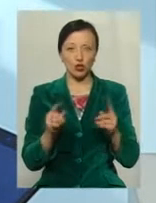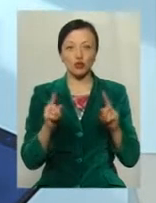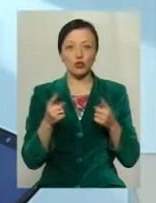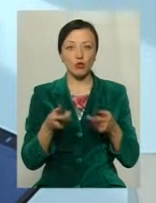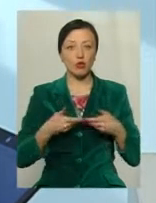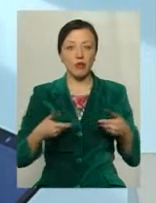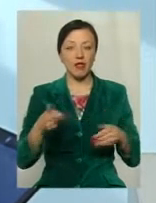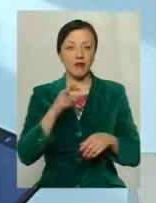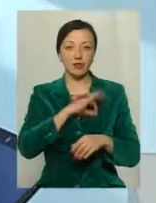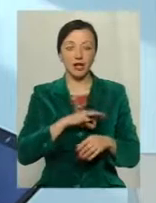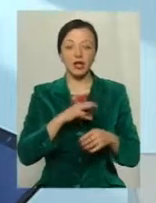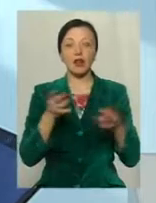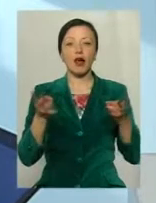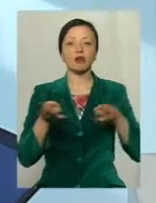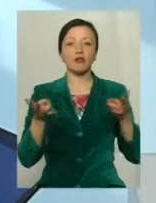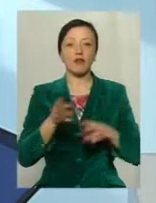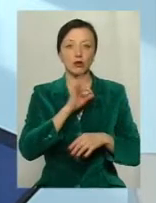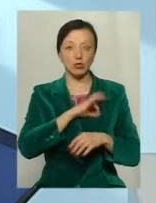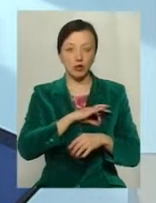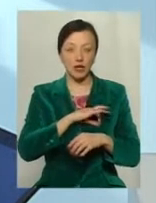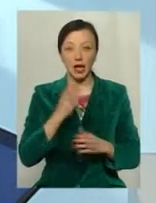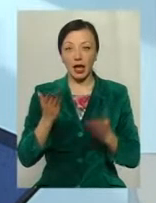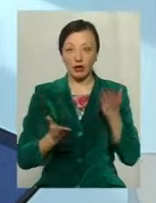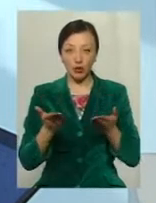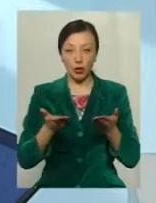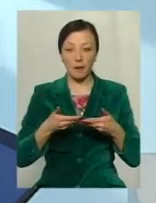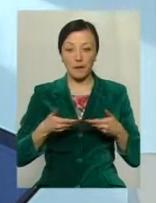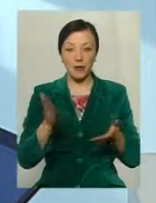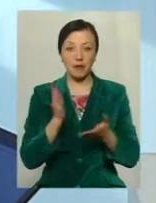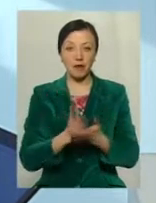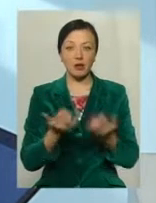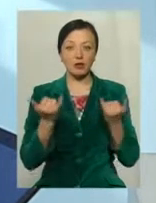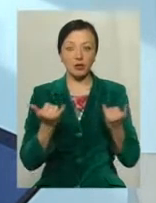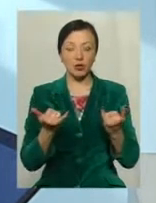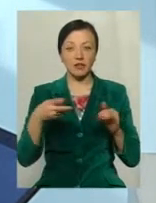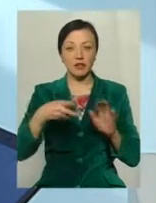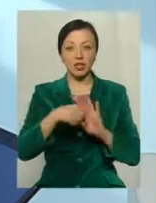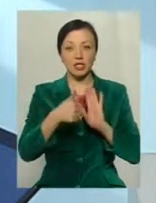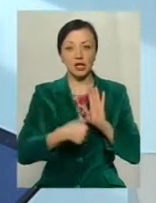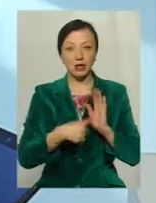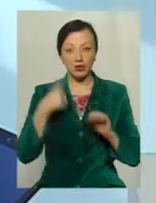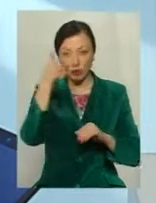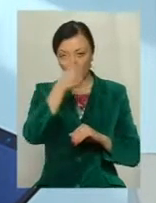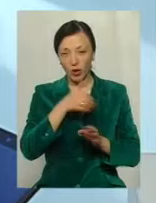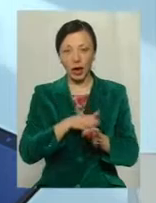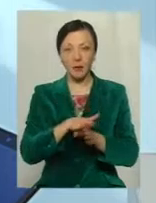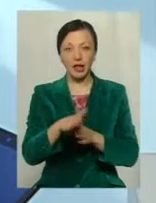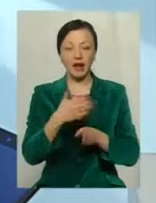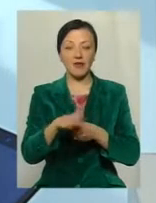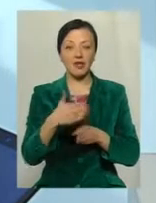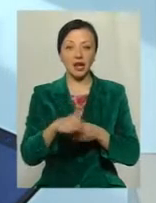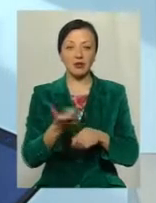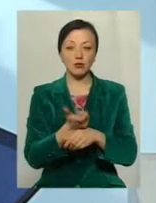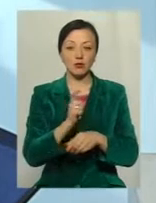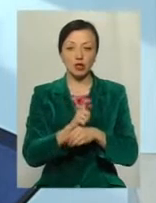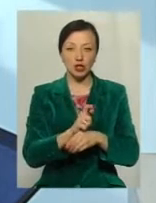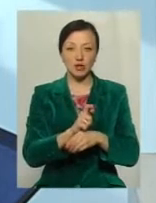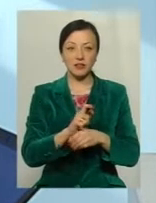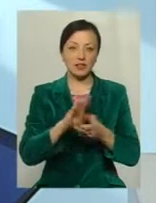місцевого самоврядування, міським головам питання, чому не використані державні кошти. Старалися використати. Третє. І